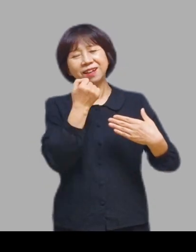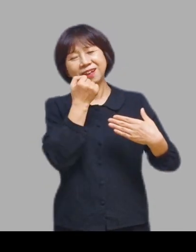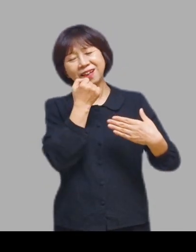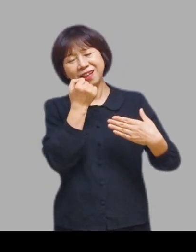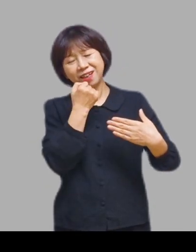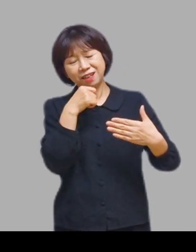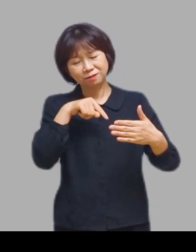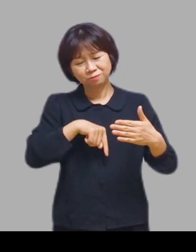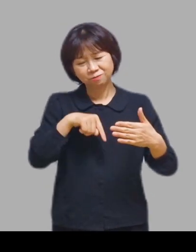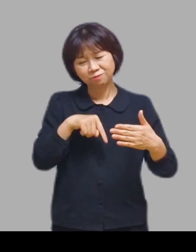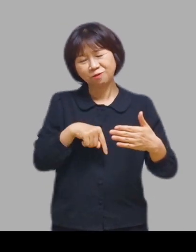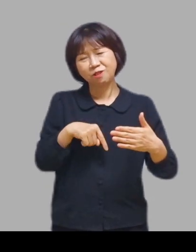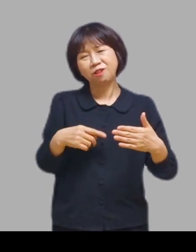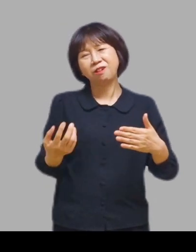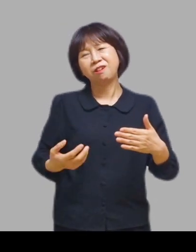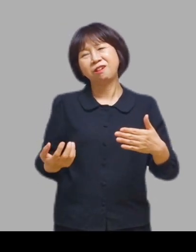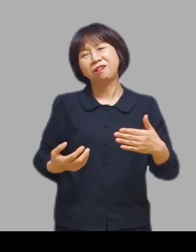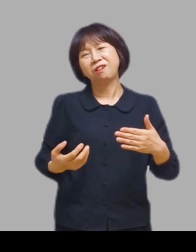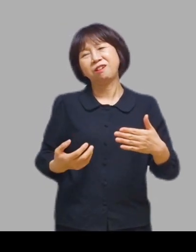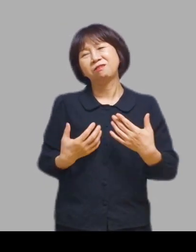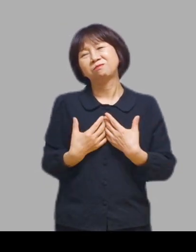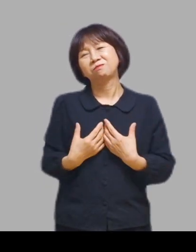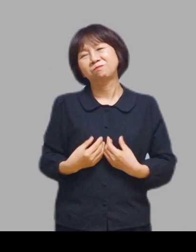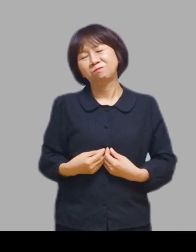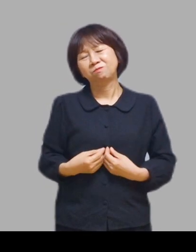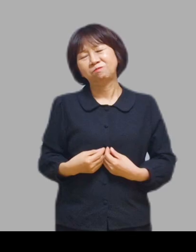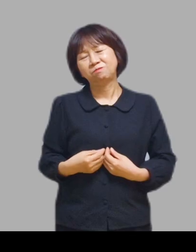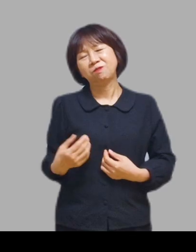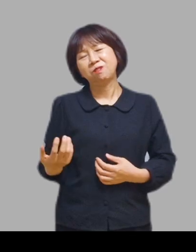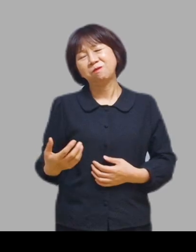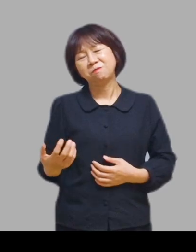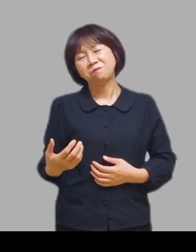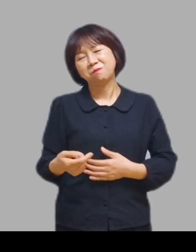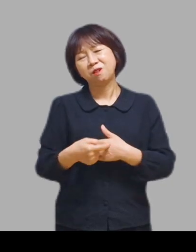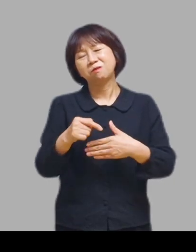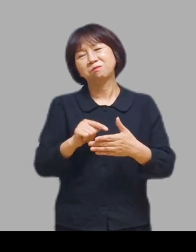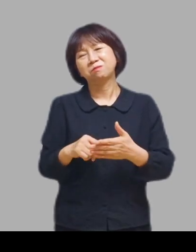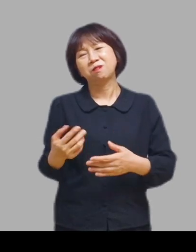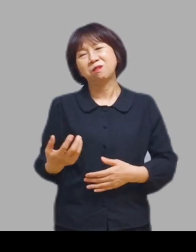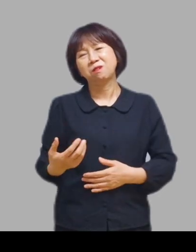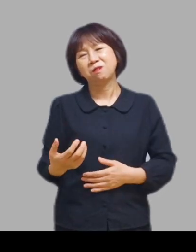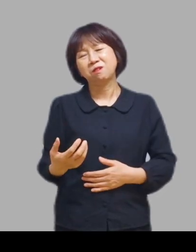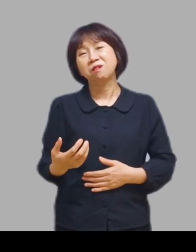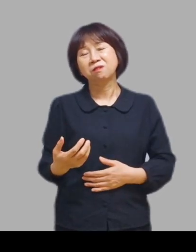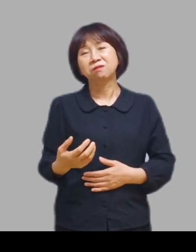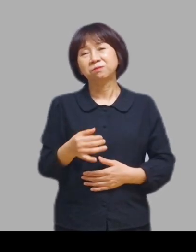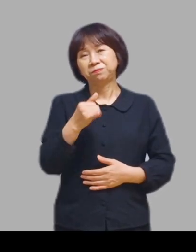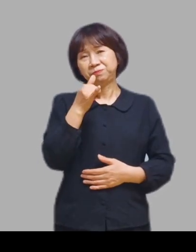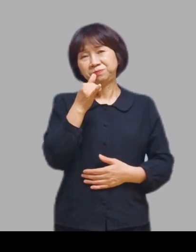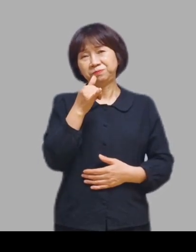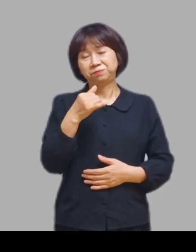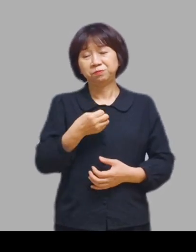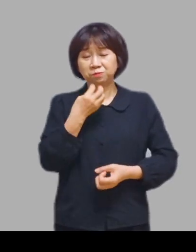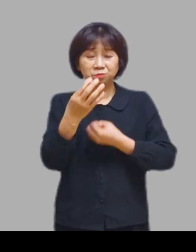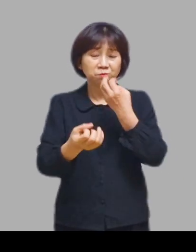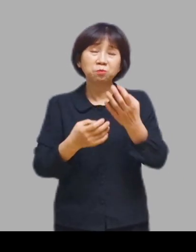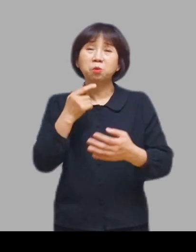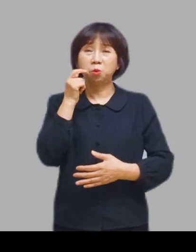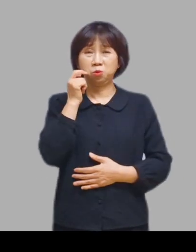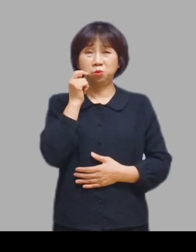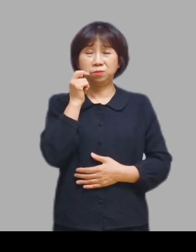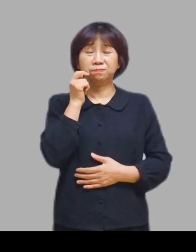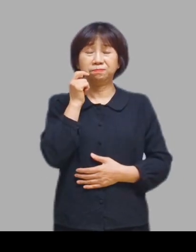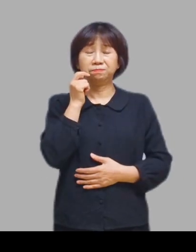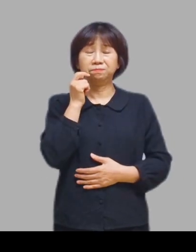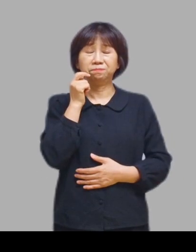것처럼 보이지만 그 마음속에는 조용히 아파하는 사람들도 누구에게 말하지 못한